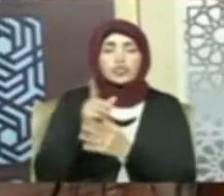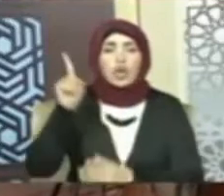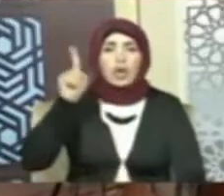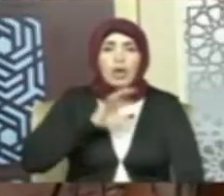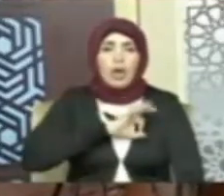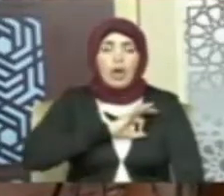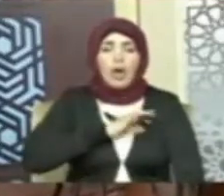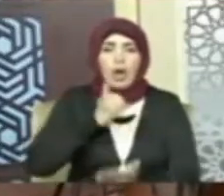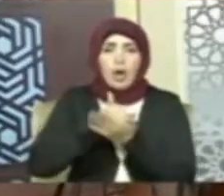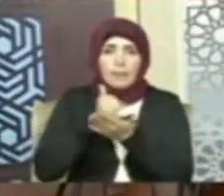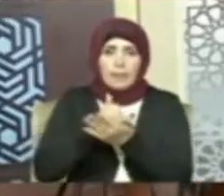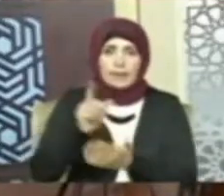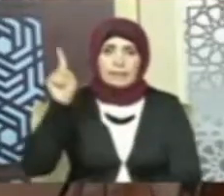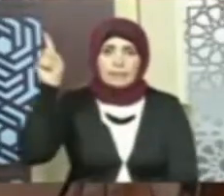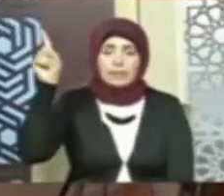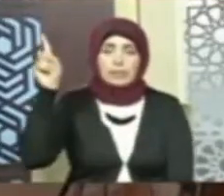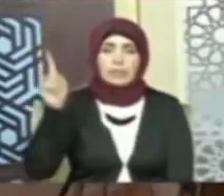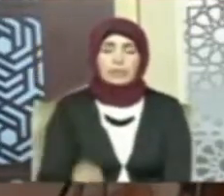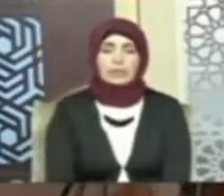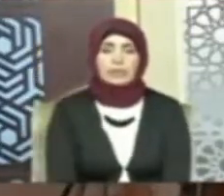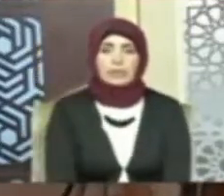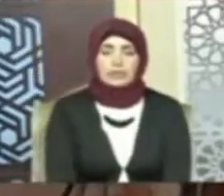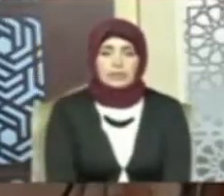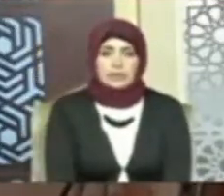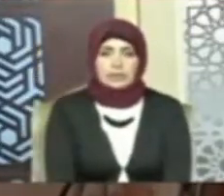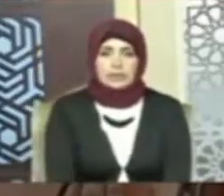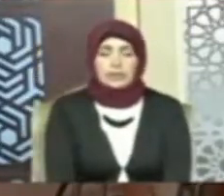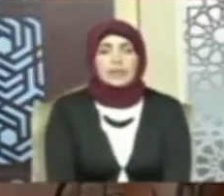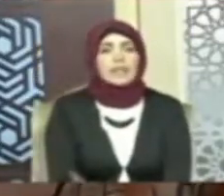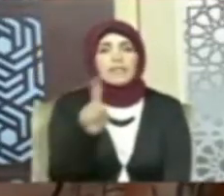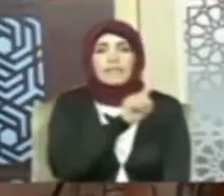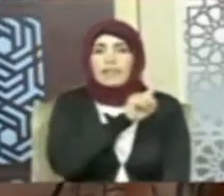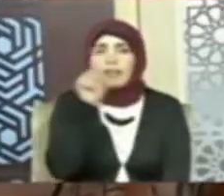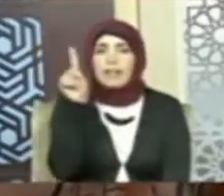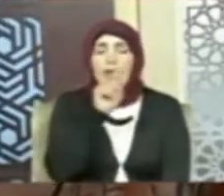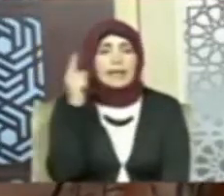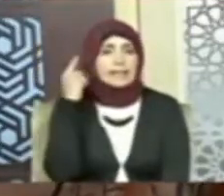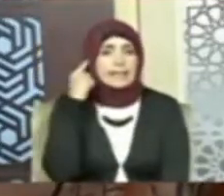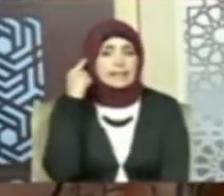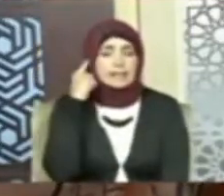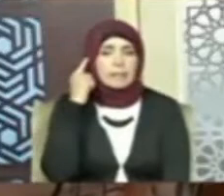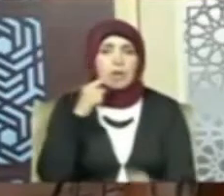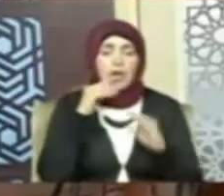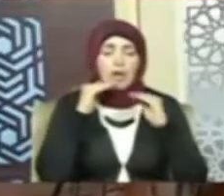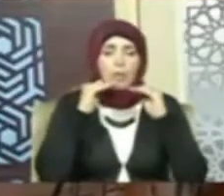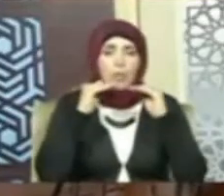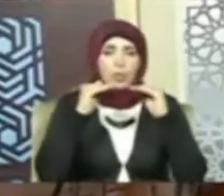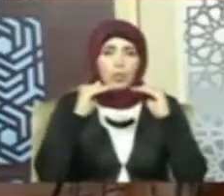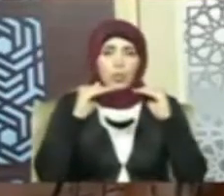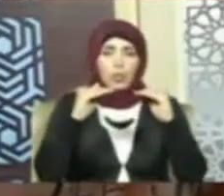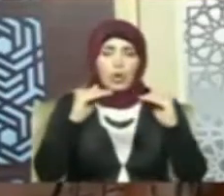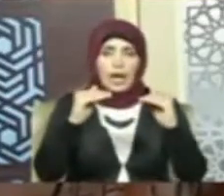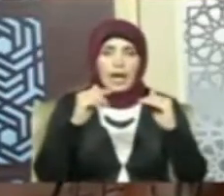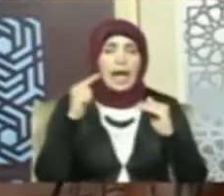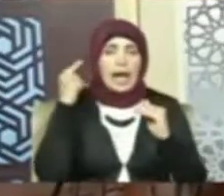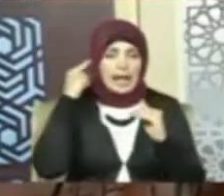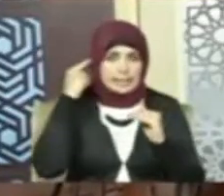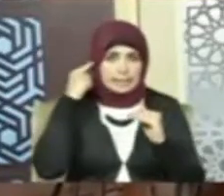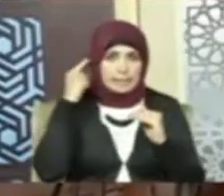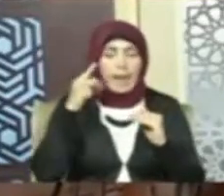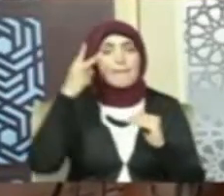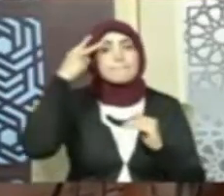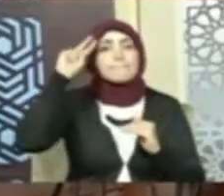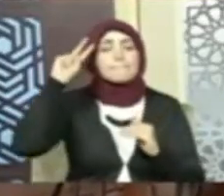وخشعت الأصوات للرحمن فلا تسمع إلا همسا. لمن